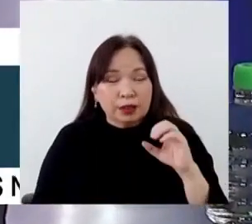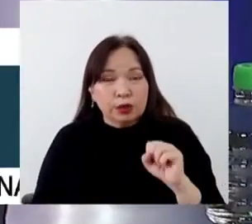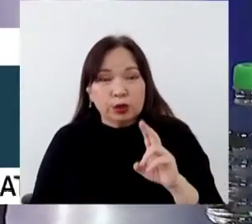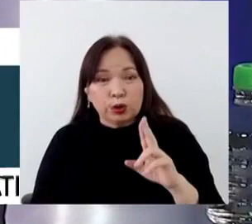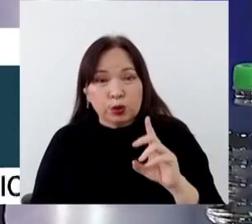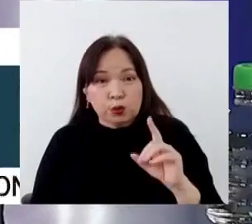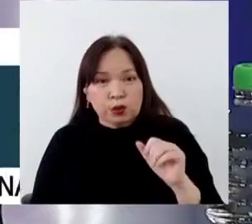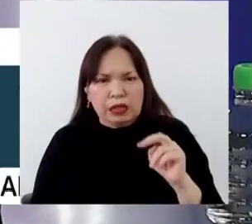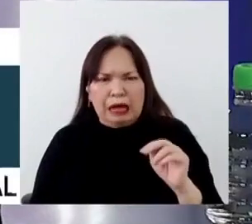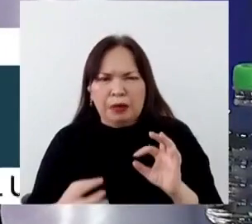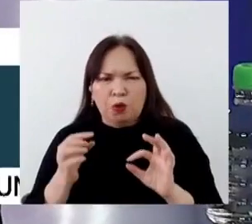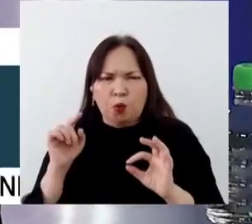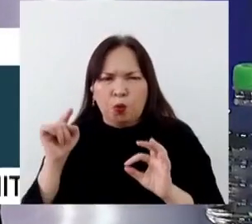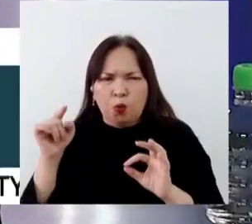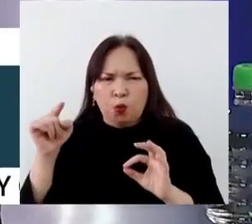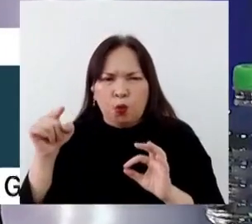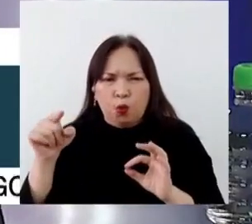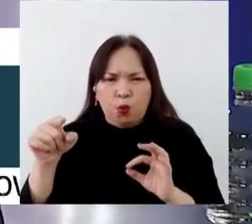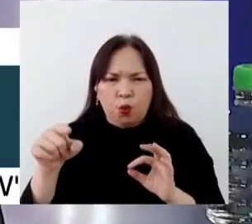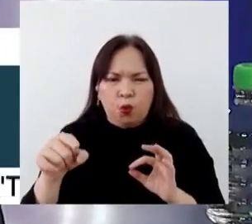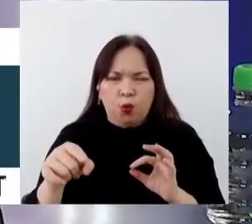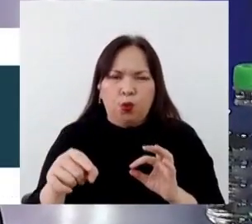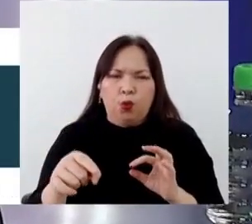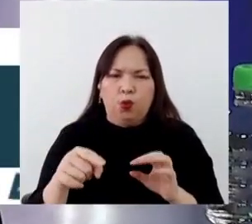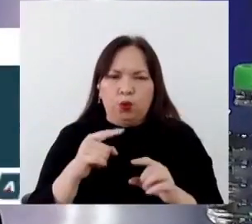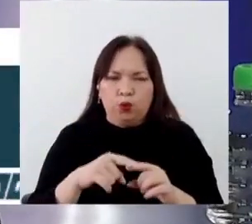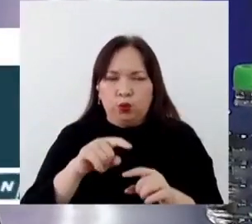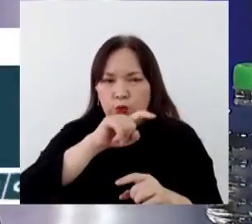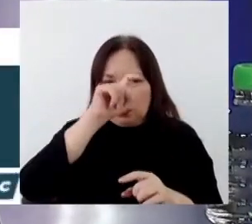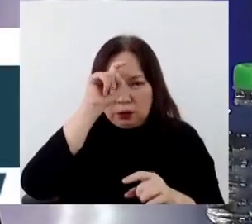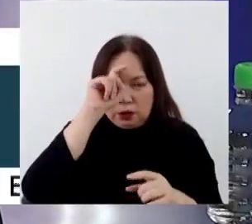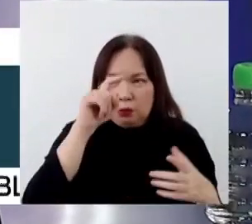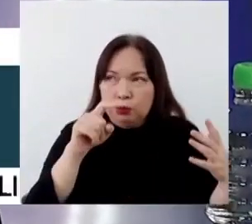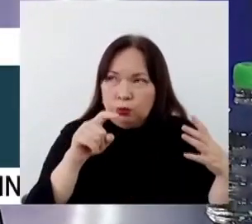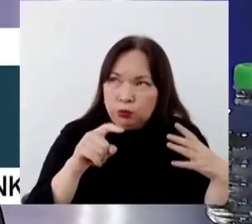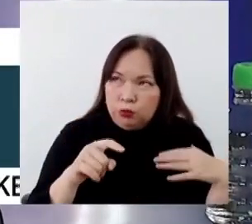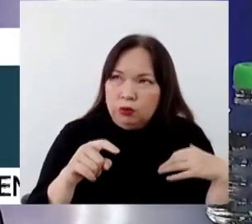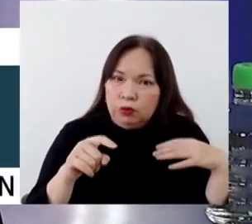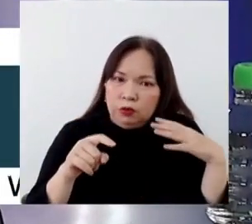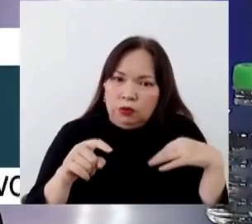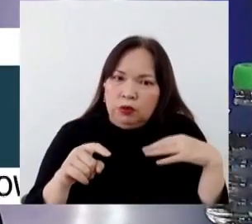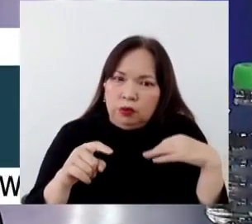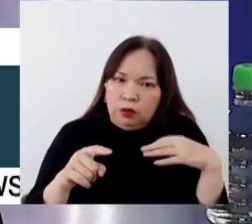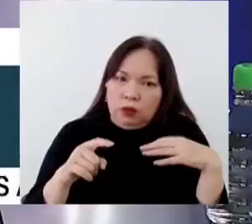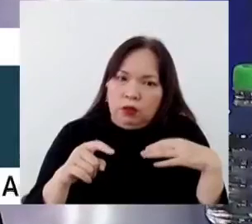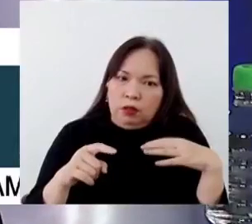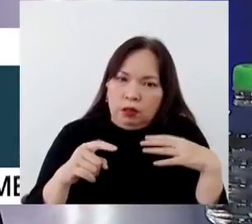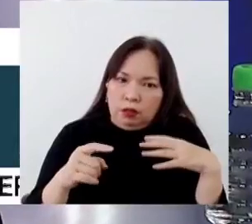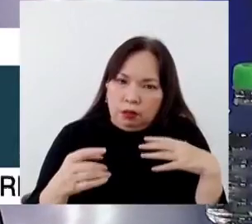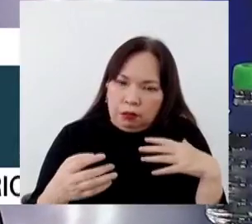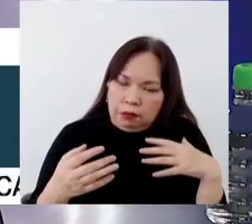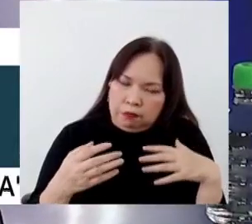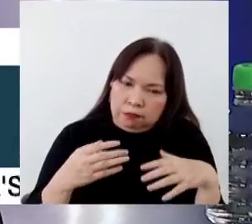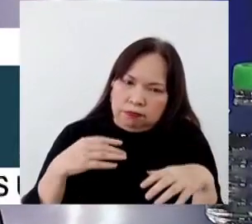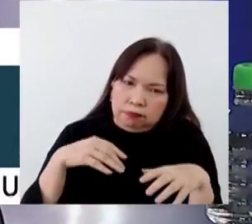ng Egypt. Tapos ang tagal nila naghihintay doon para papasukin sila ng Egypt.